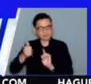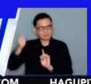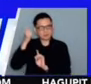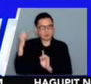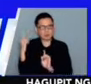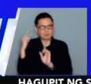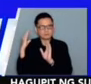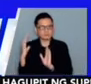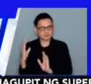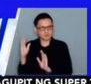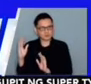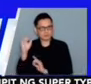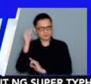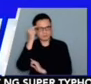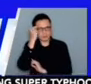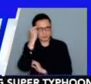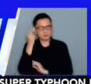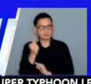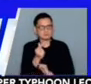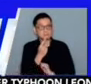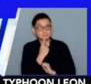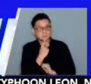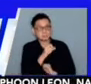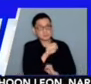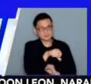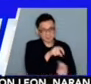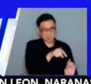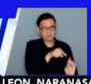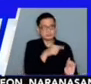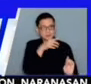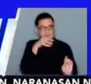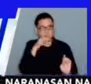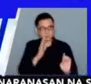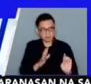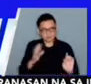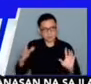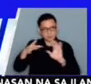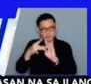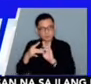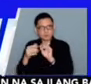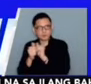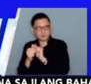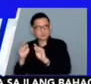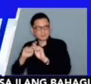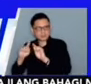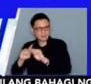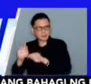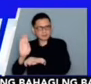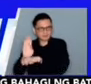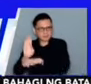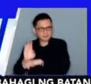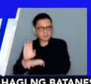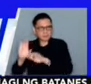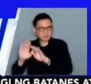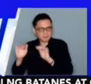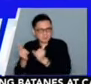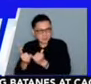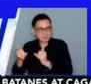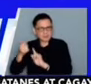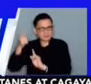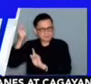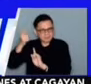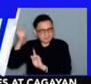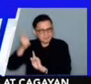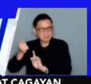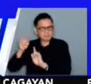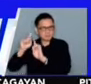ay sabi nakikipag-ugnayan na rin sa philippine crop insurance corporation para merong makuha Yun nga lang Igan ano particular dito sa pcic